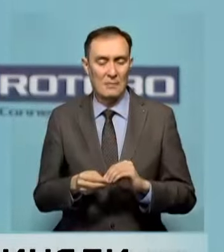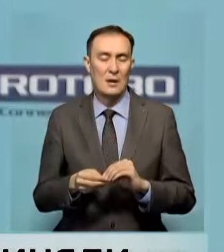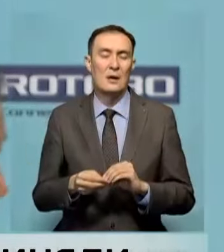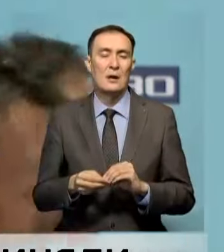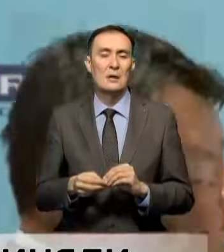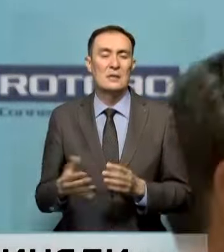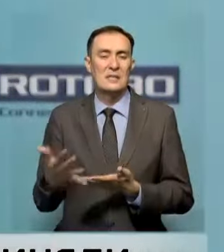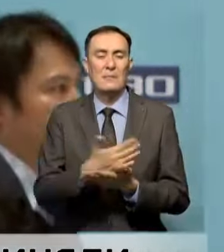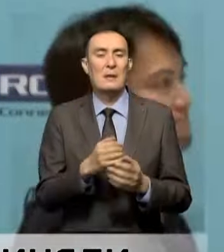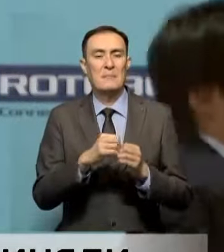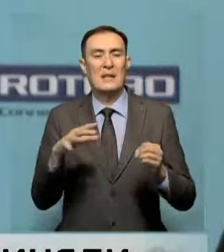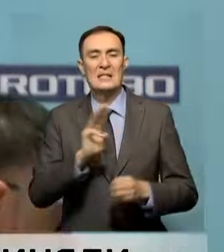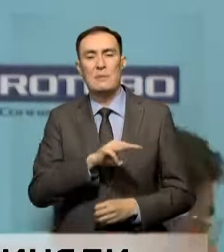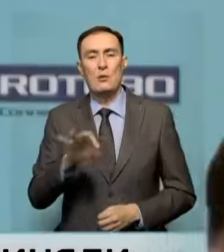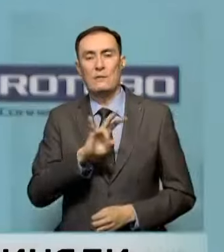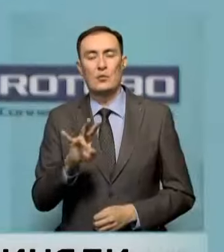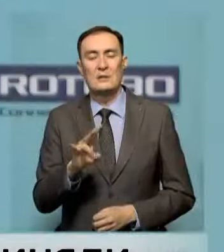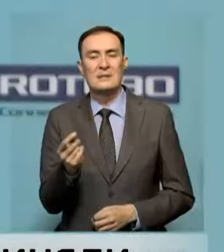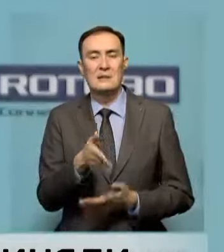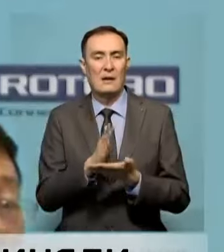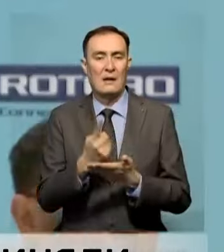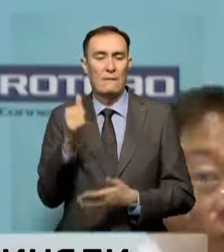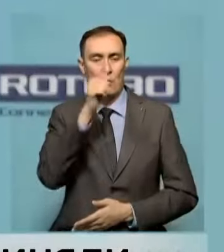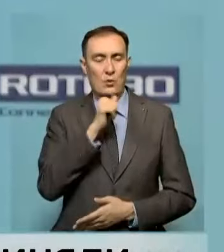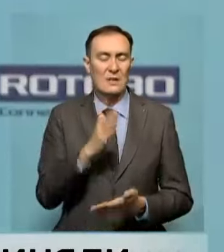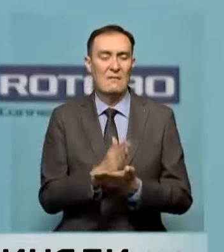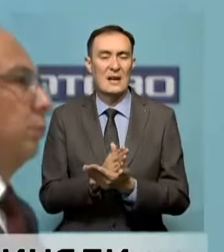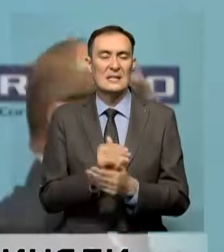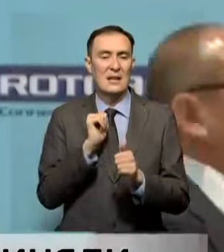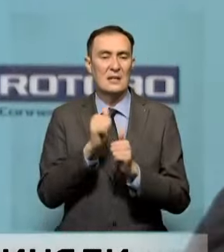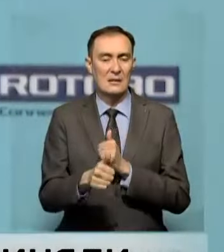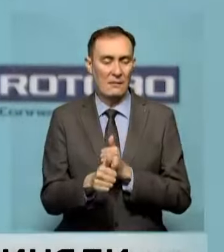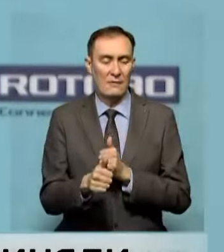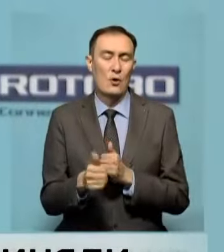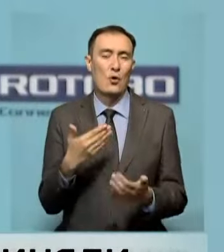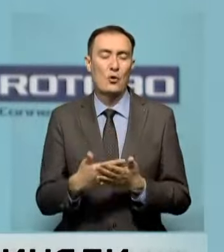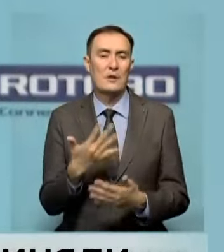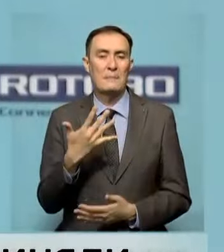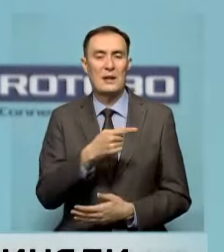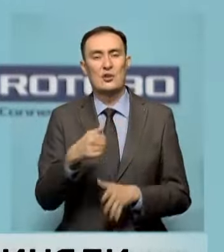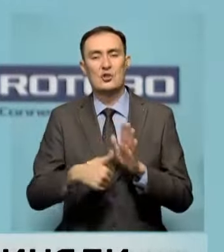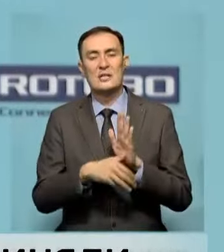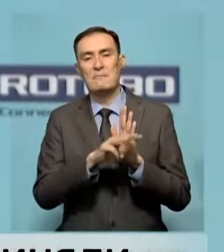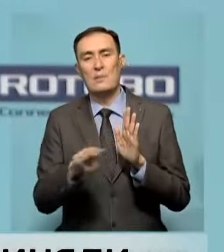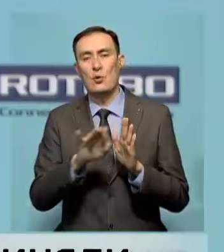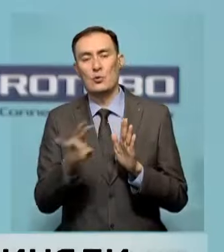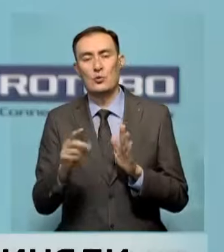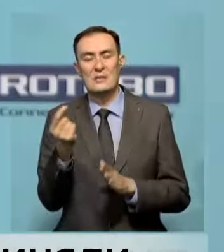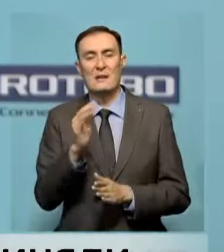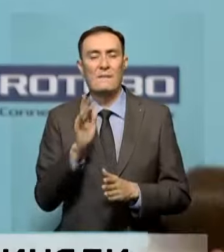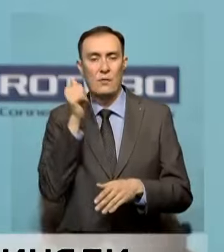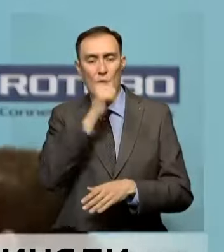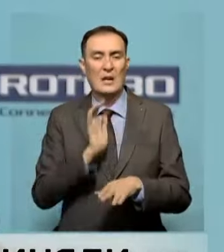собирает свыше 15 миллионов тонн зерна в год, является одним из лидеров. Около 5-6 миллионов тонн зерна в год